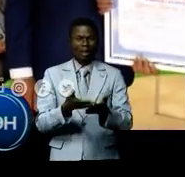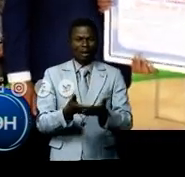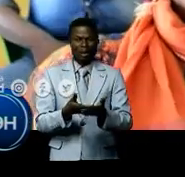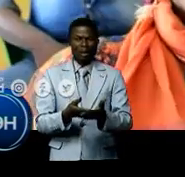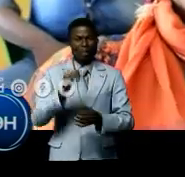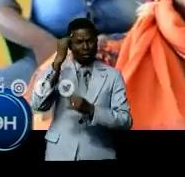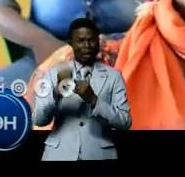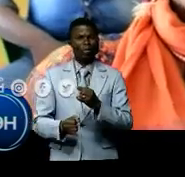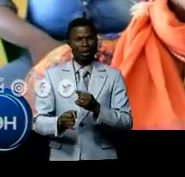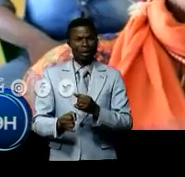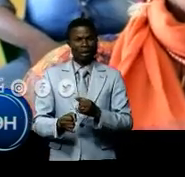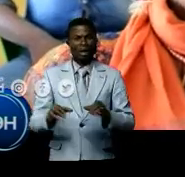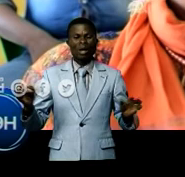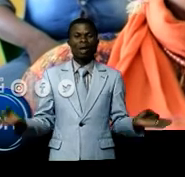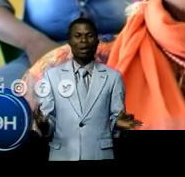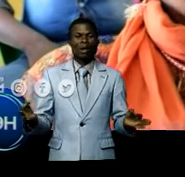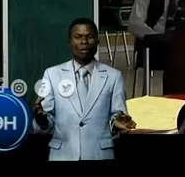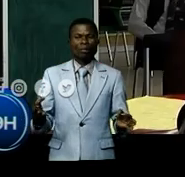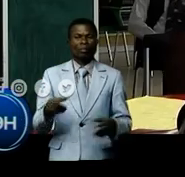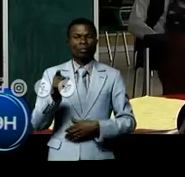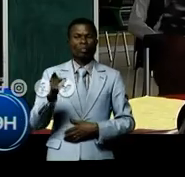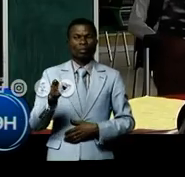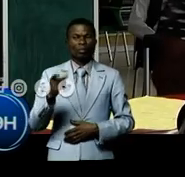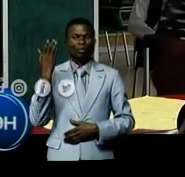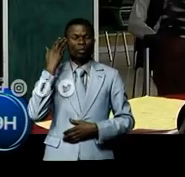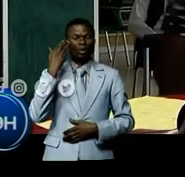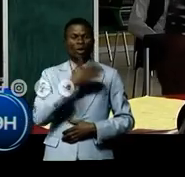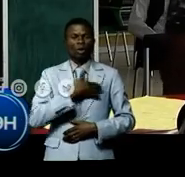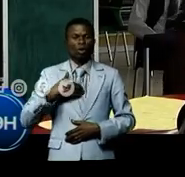Pour clôturer la manifestation, Romain Mbouta a, au nom du